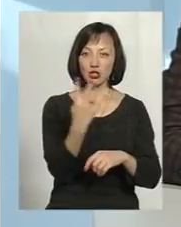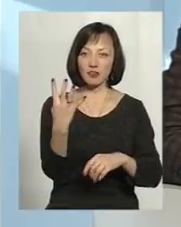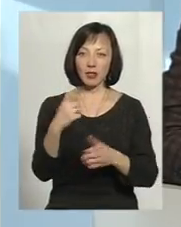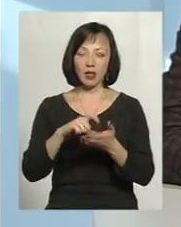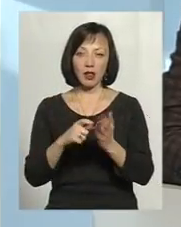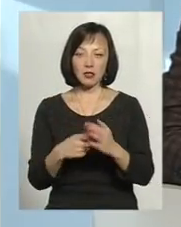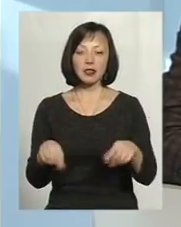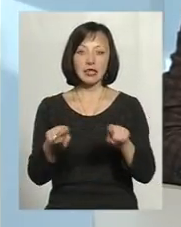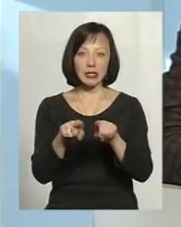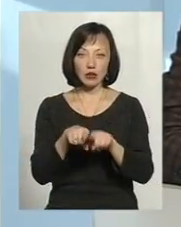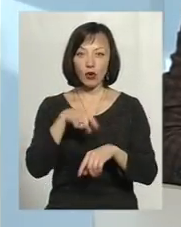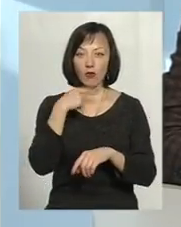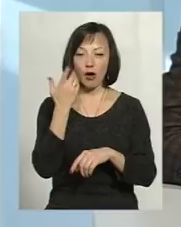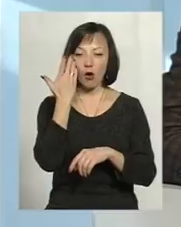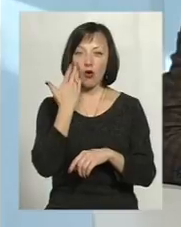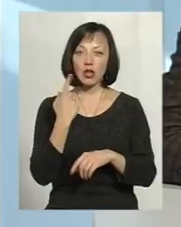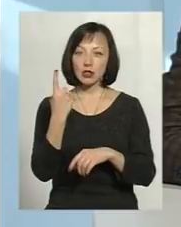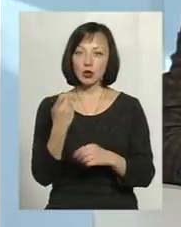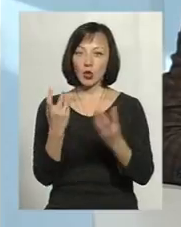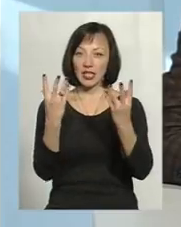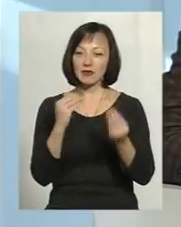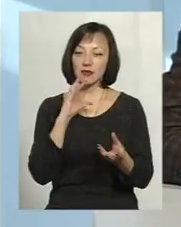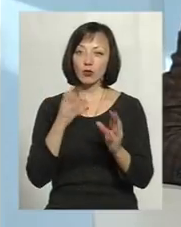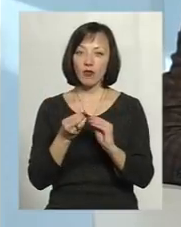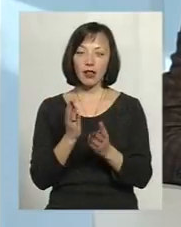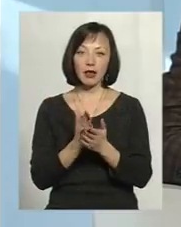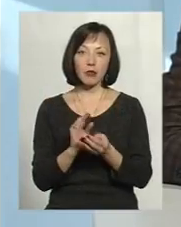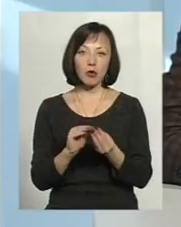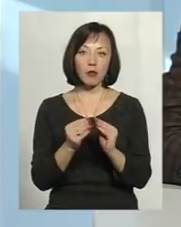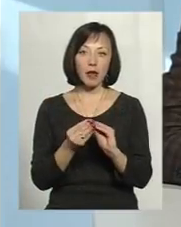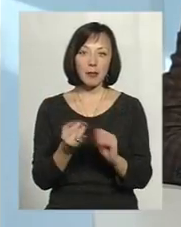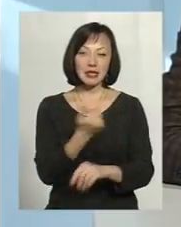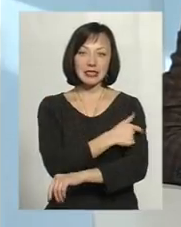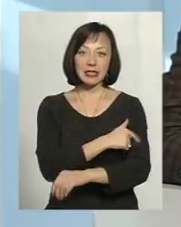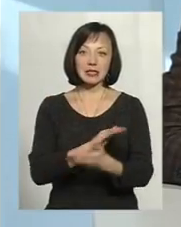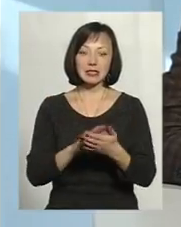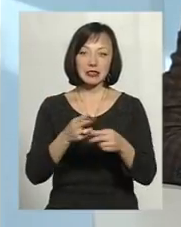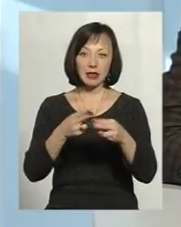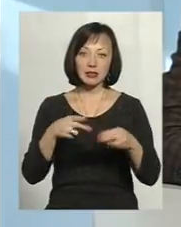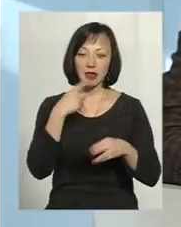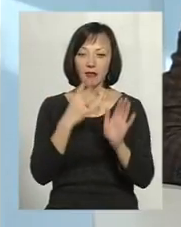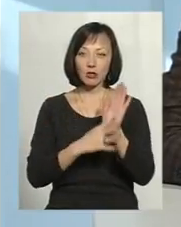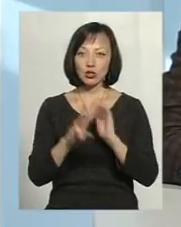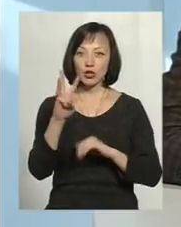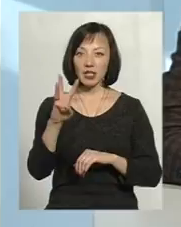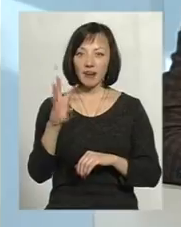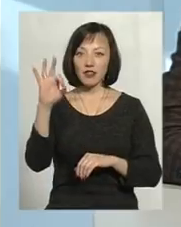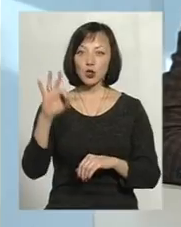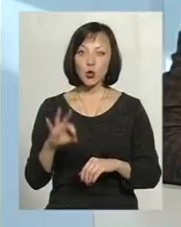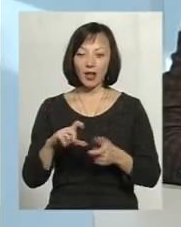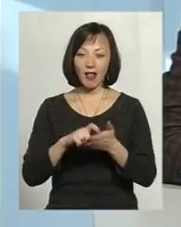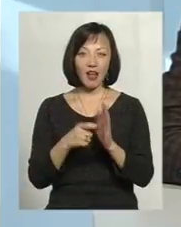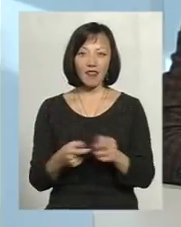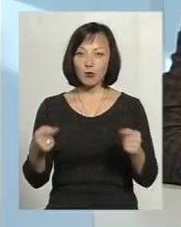ми говорили, коли 100 днів звітували про те, що є проблема, і санстанція нам сказала, що 93% класів не відповідають